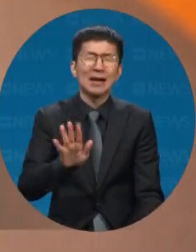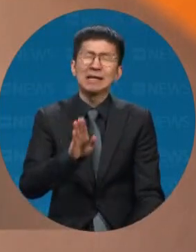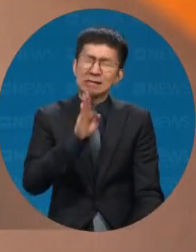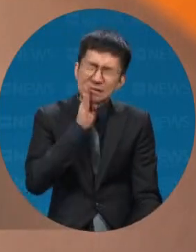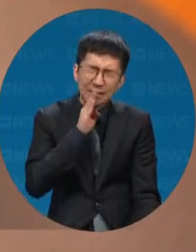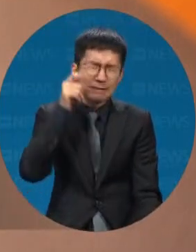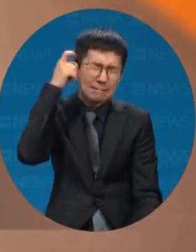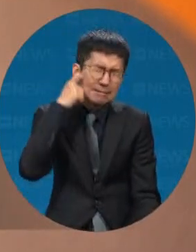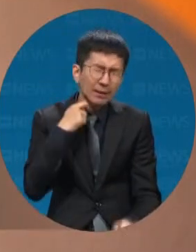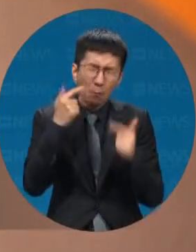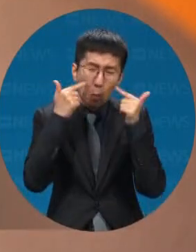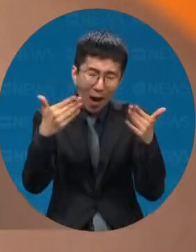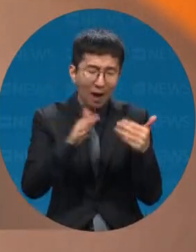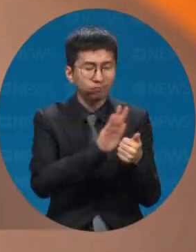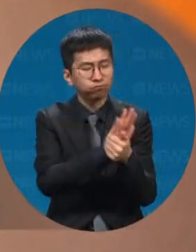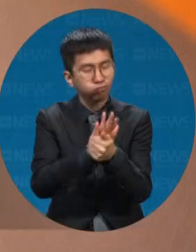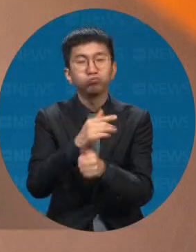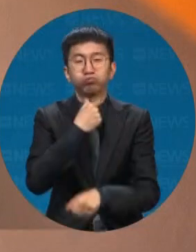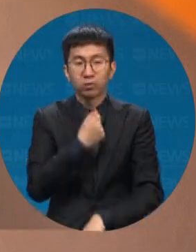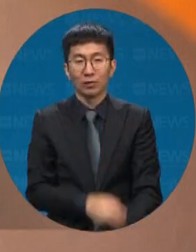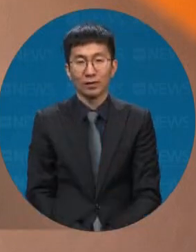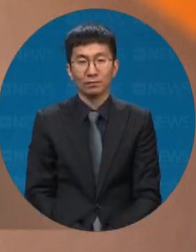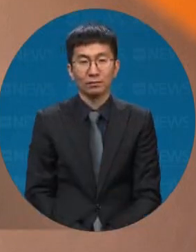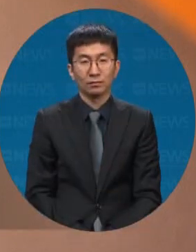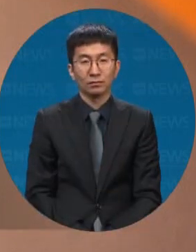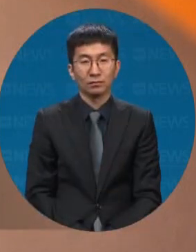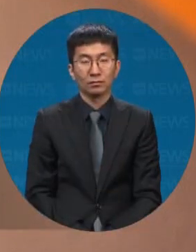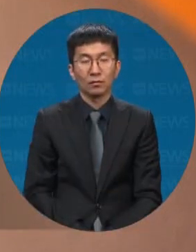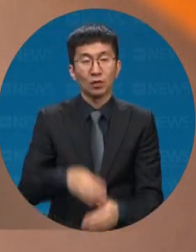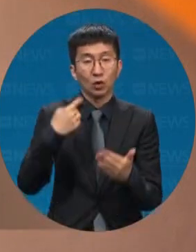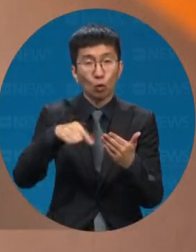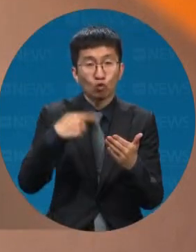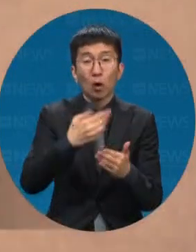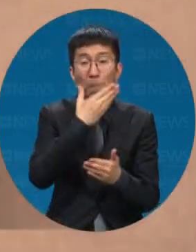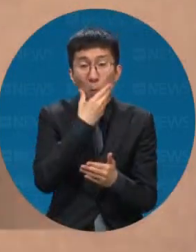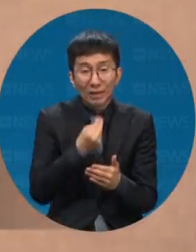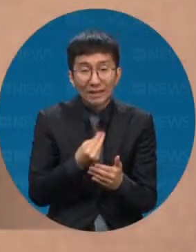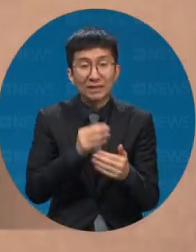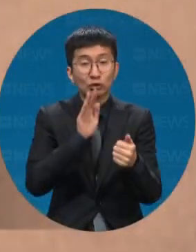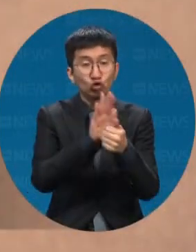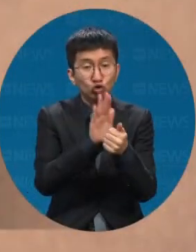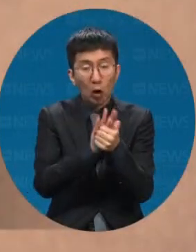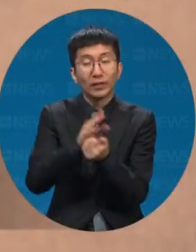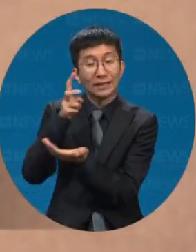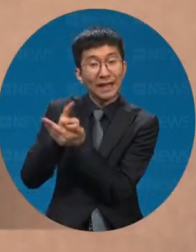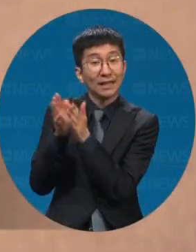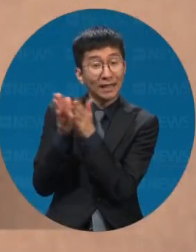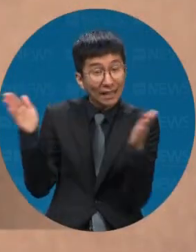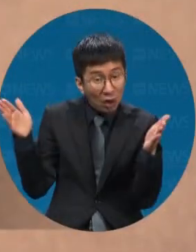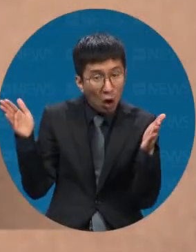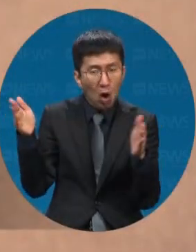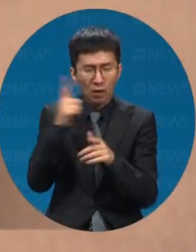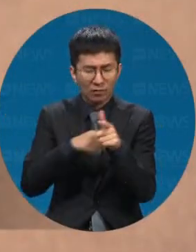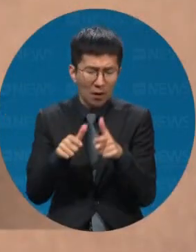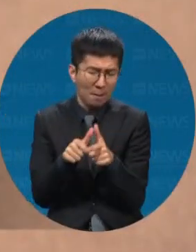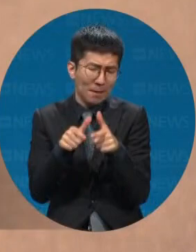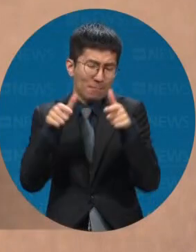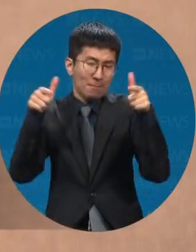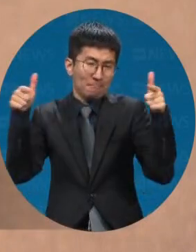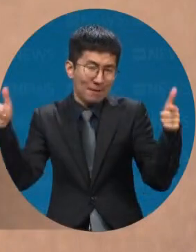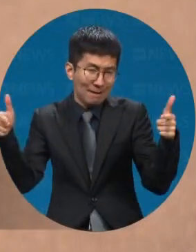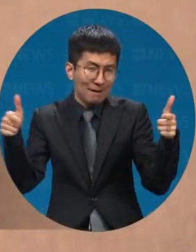건데 급 교육복지 용단을 시실 했는데 그걸 좀 더 넓혀서 지속적으로 1 이를 관리하는 그러니 용단